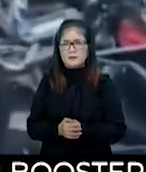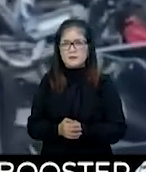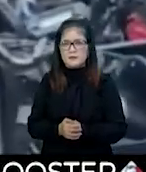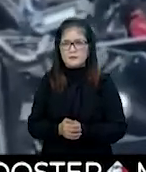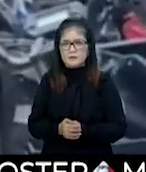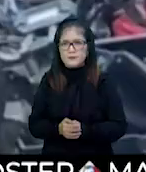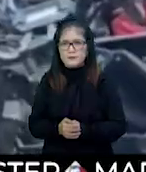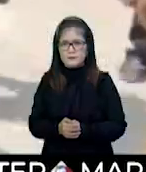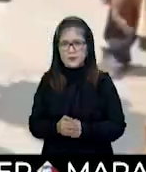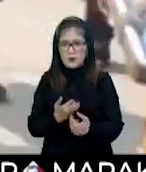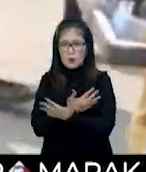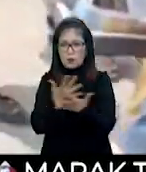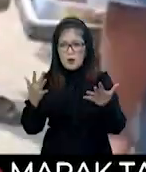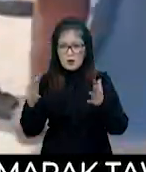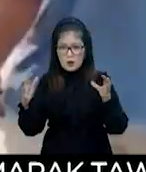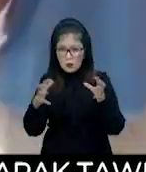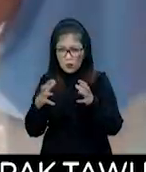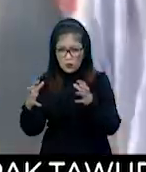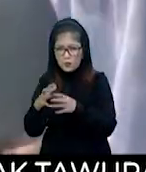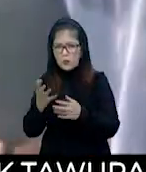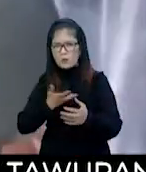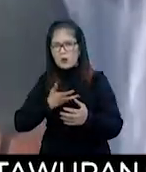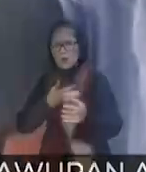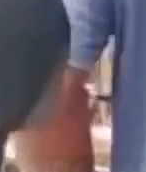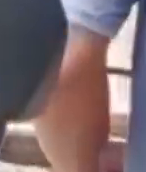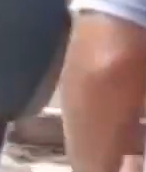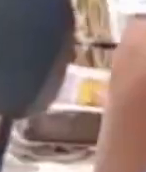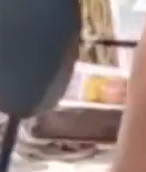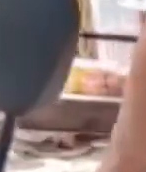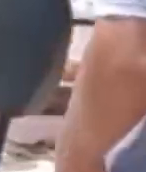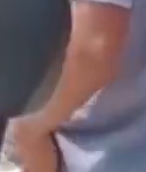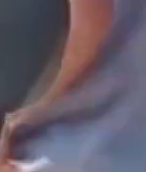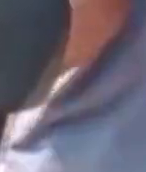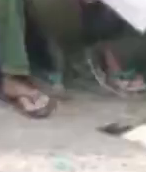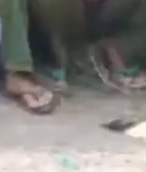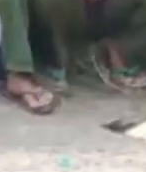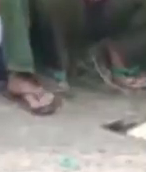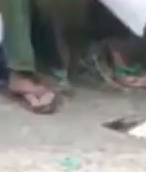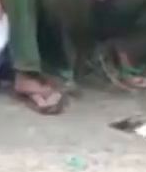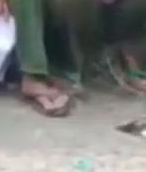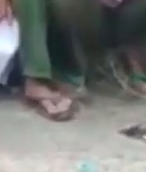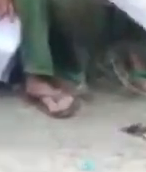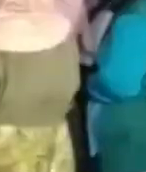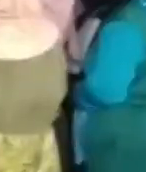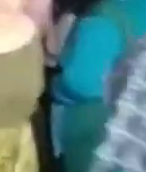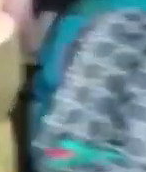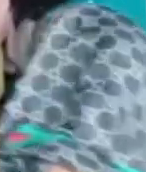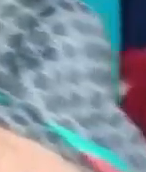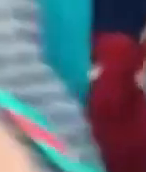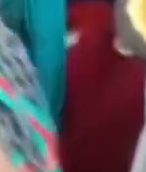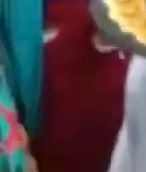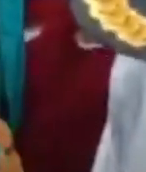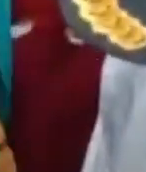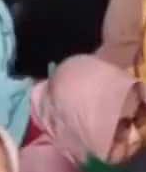Puluhan warga berkerumun mendapatkan bantuan langsung tunai minyak goreng yang diberikan oleh pemerintah melalui kantor desa Sukaringin,